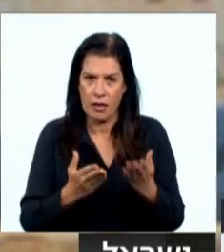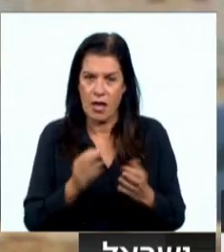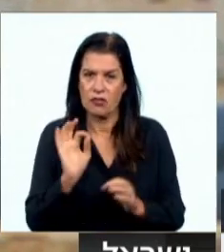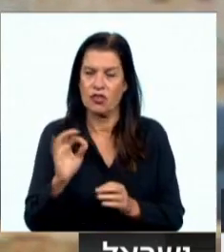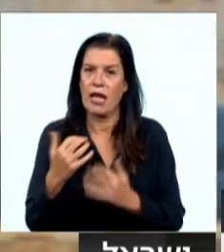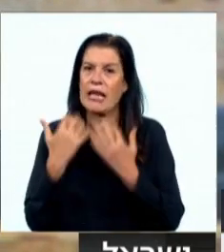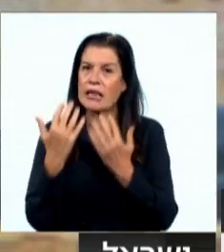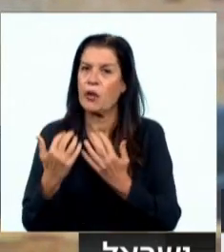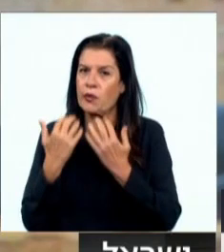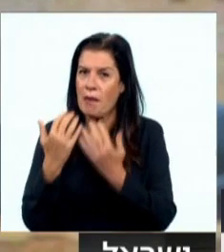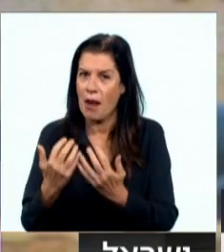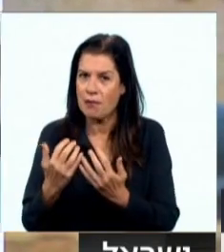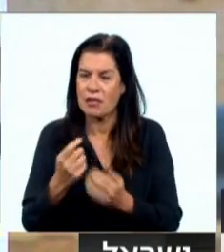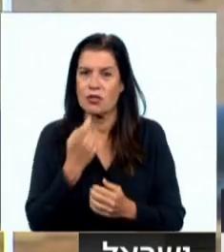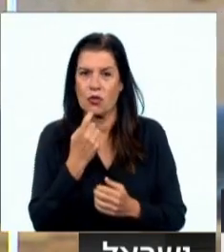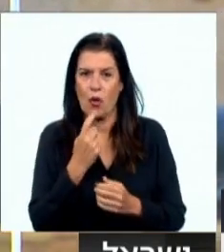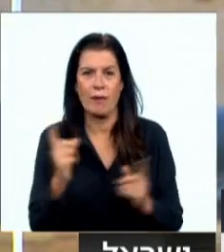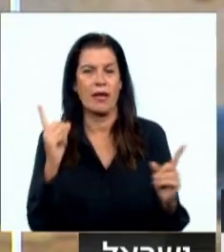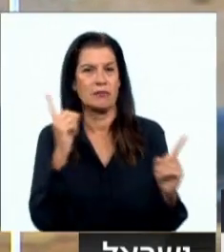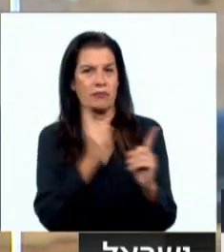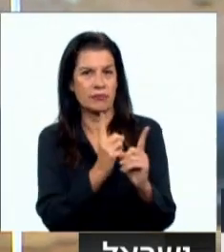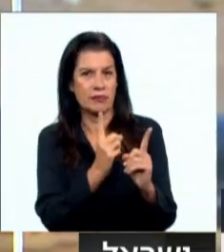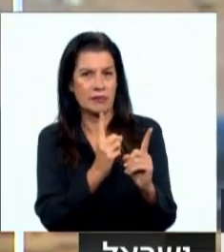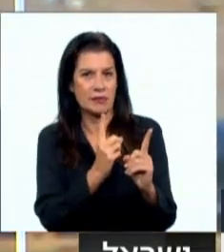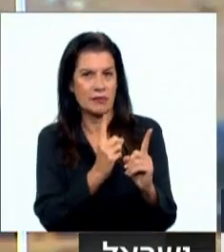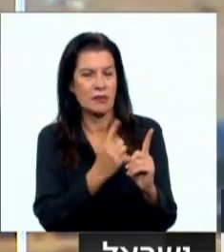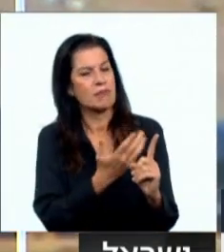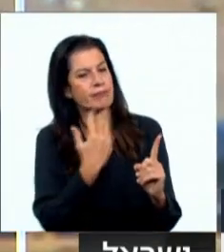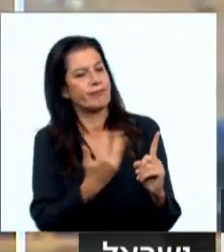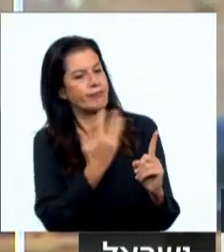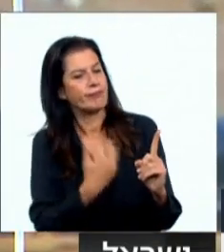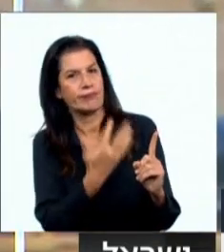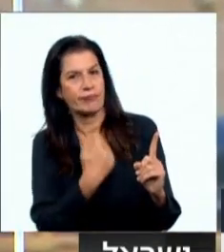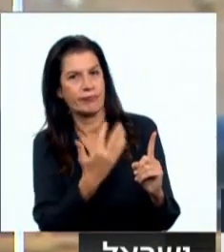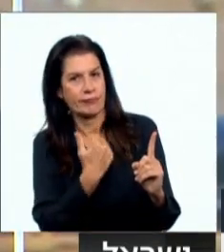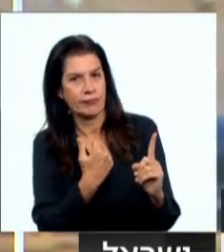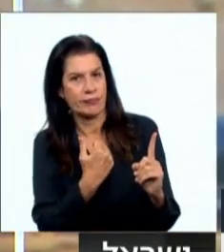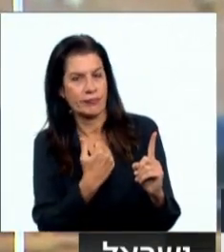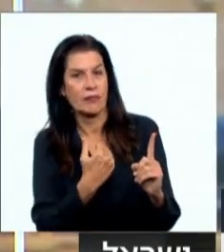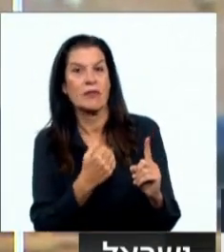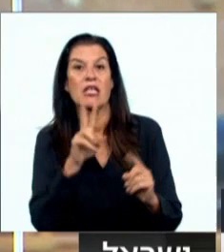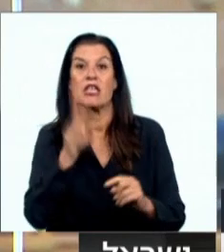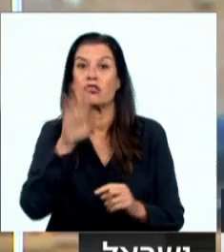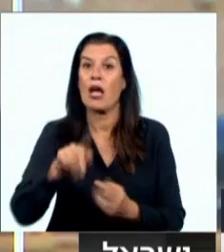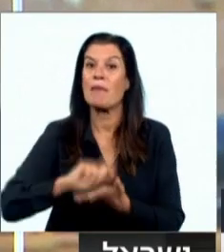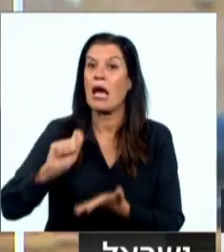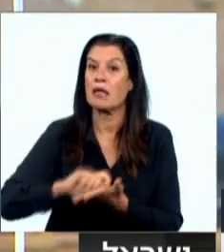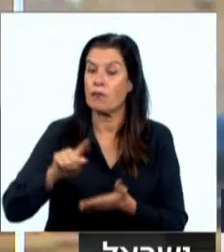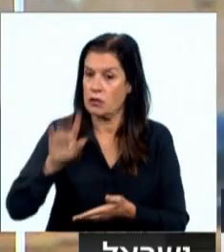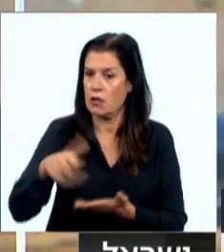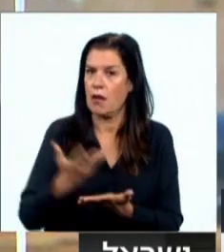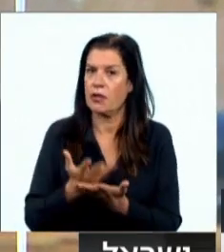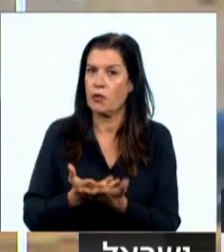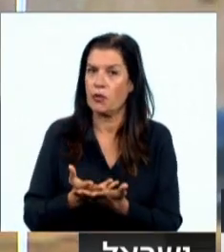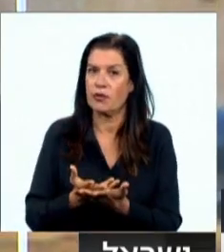עם האדם ולספר את הסיפור. כן. זה תיעוד כללי זה לקחת גם את הכתבות. עוד יגיע שלב של המלחמה של כן. לתעד